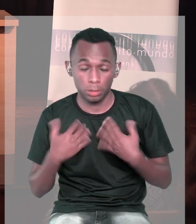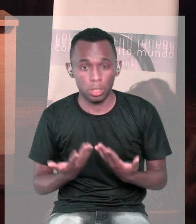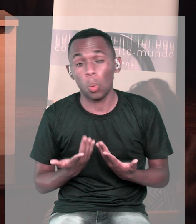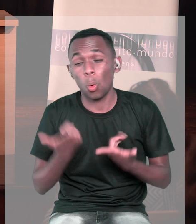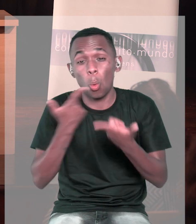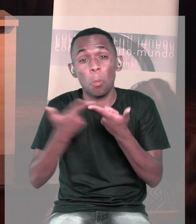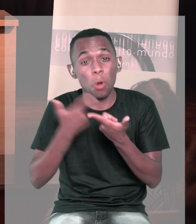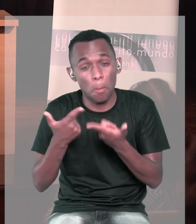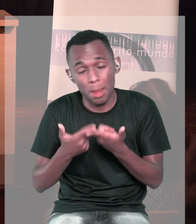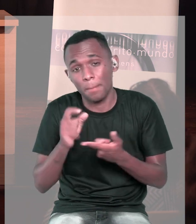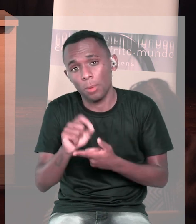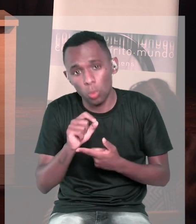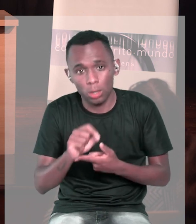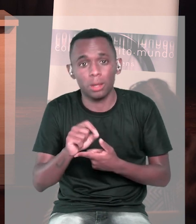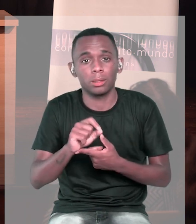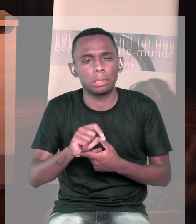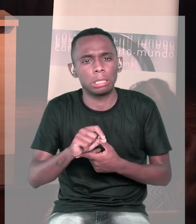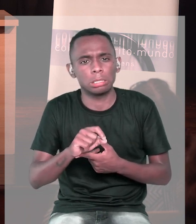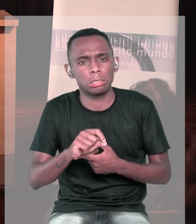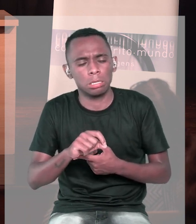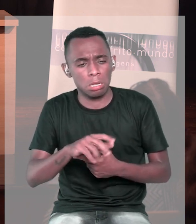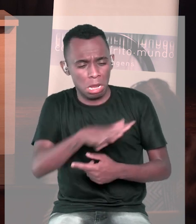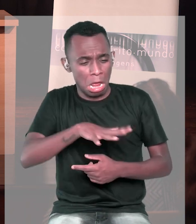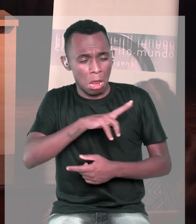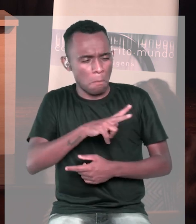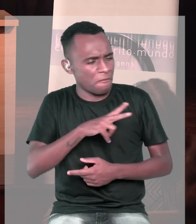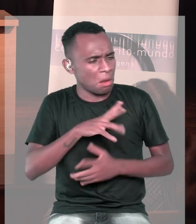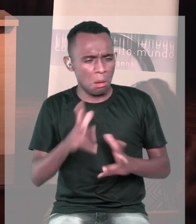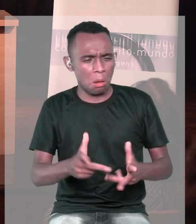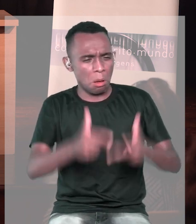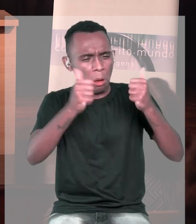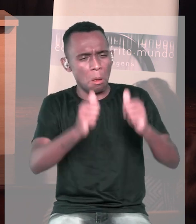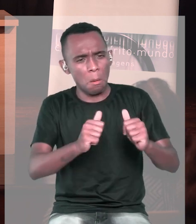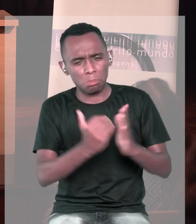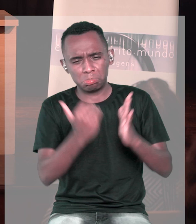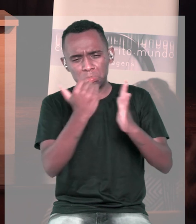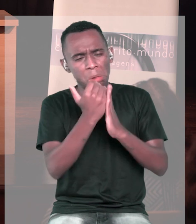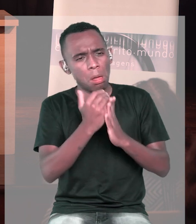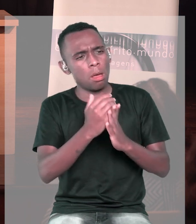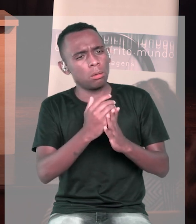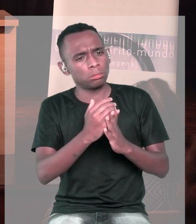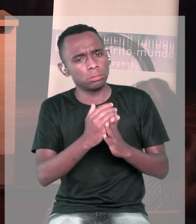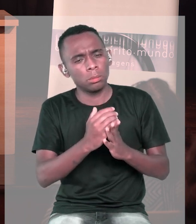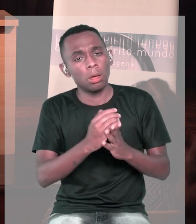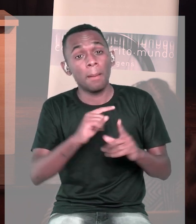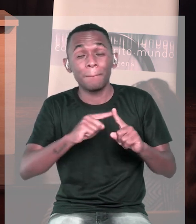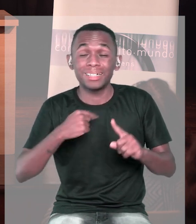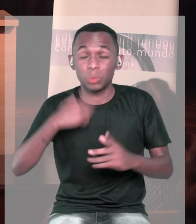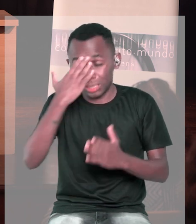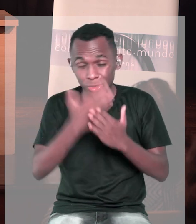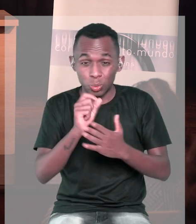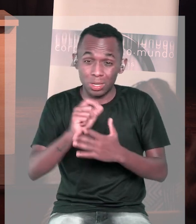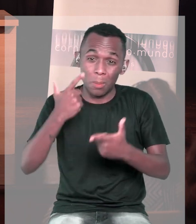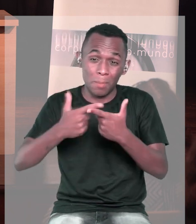O problema dessa santificação da propriedade privada, eu poderia ter falado disso sim, mas eu acho que é um